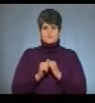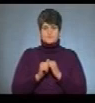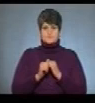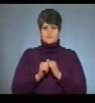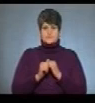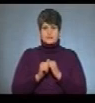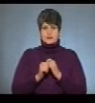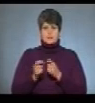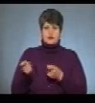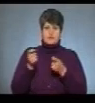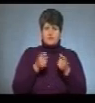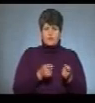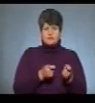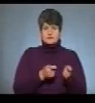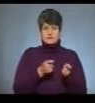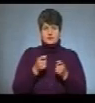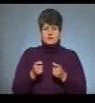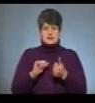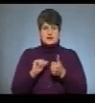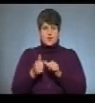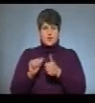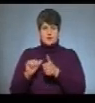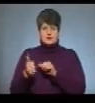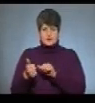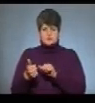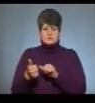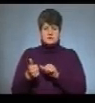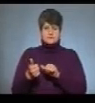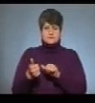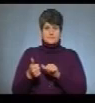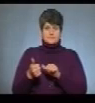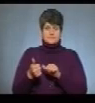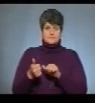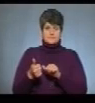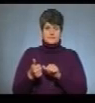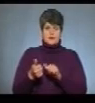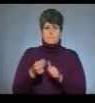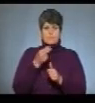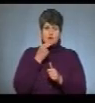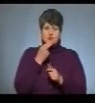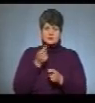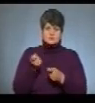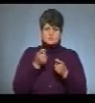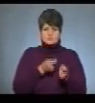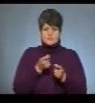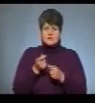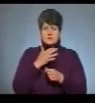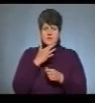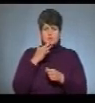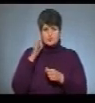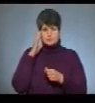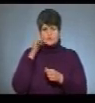привозив і відвозив на ротації, і так привозив і відвозив продукти, і дуже багато, кажуть хлопці,